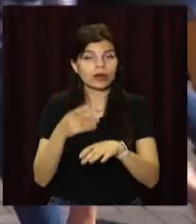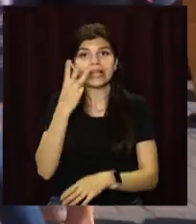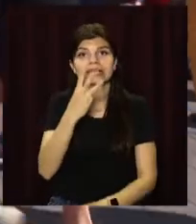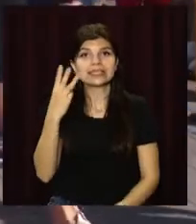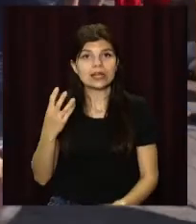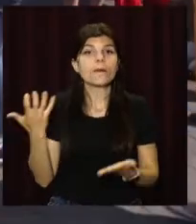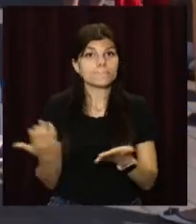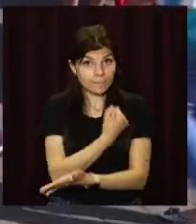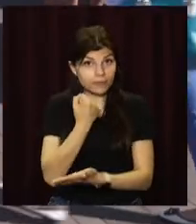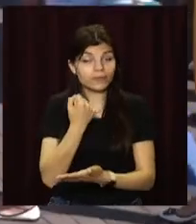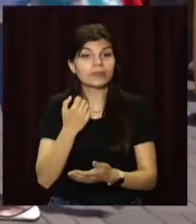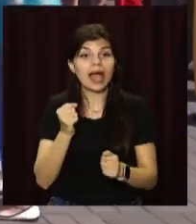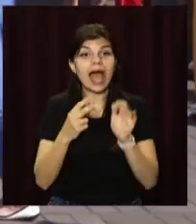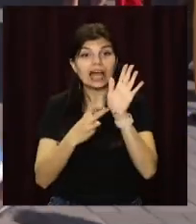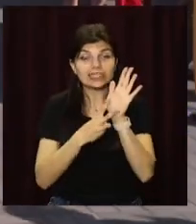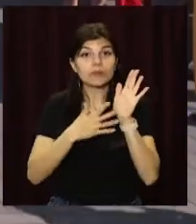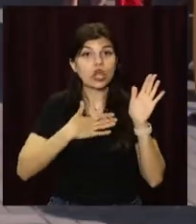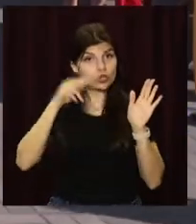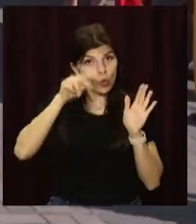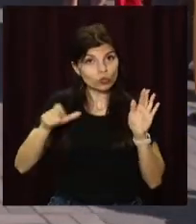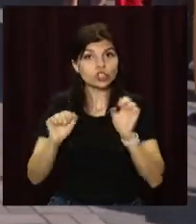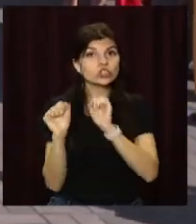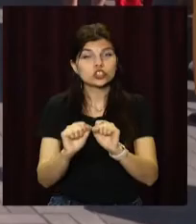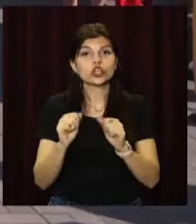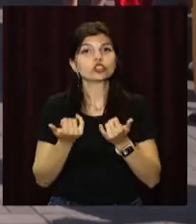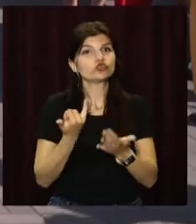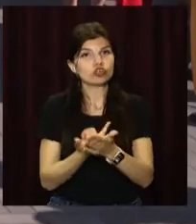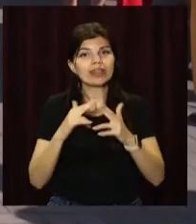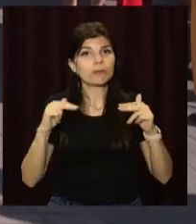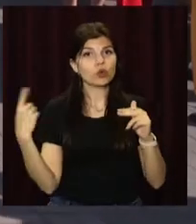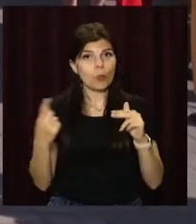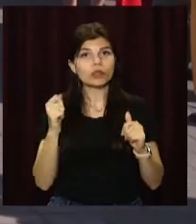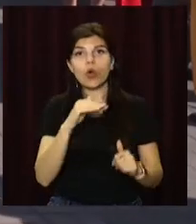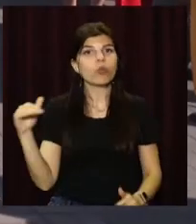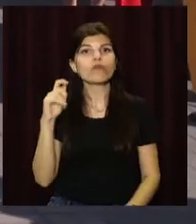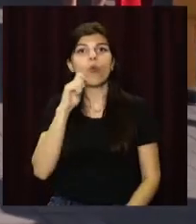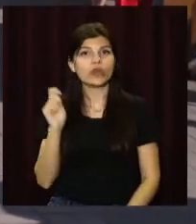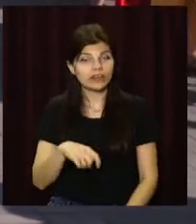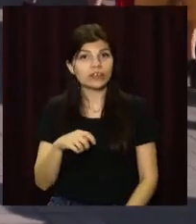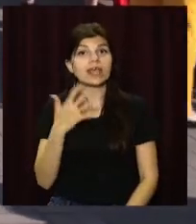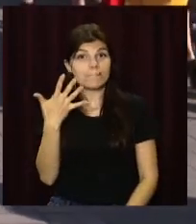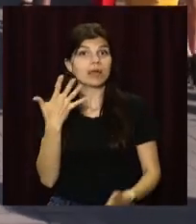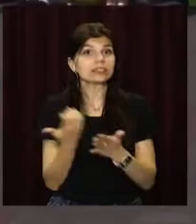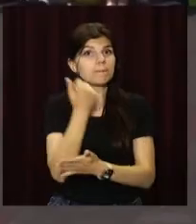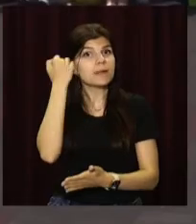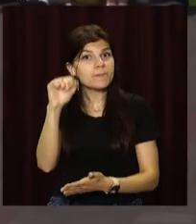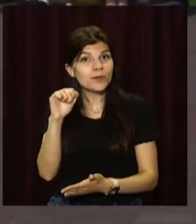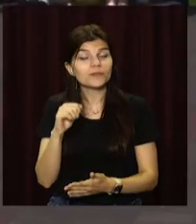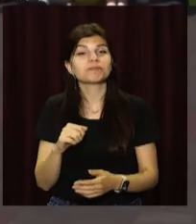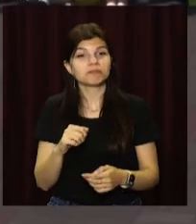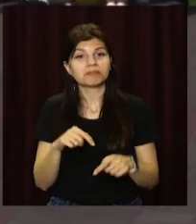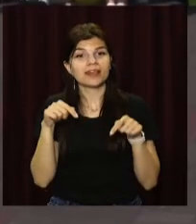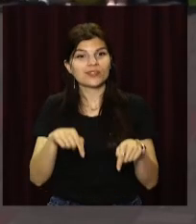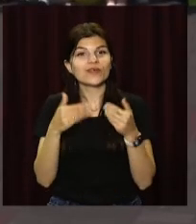33 здобули перемоги, а 7 наших учнів захищали честь Дніпропетровської області на рівні України і 5 стали переможцями. Цього року